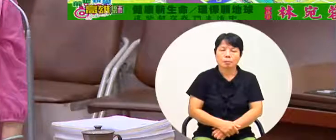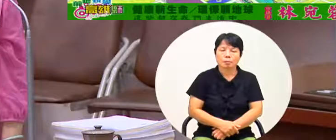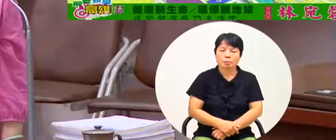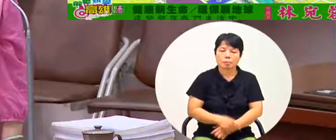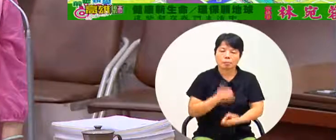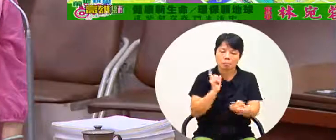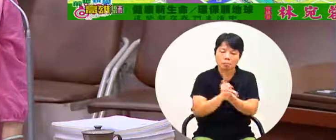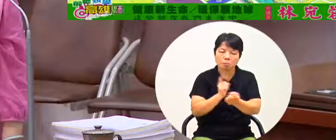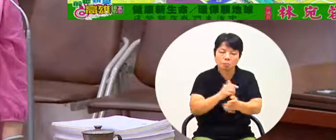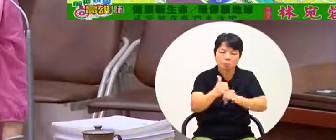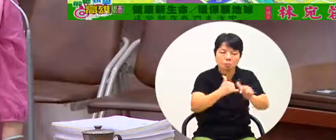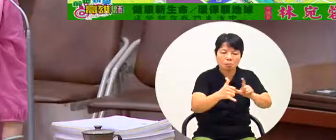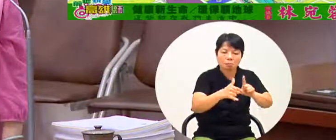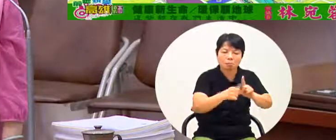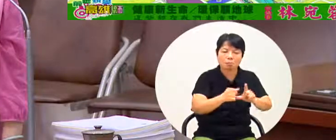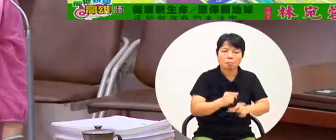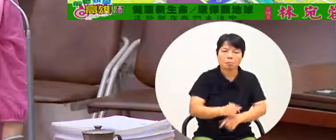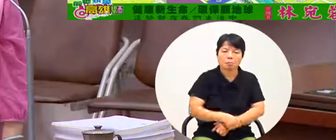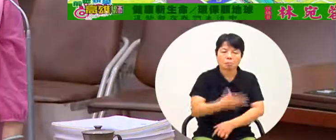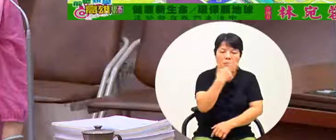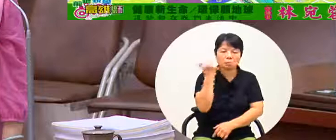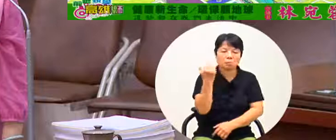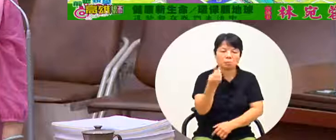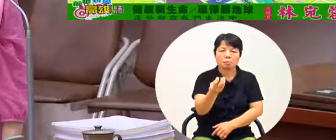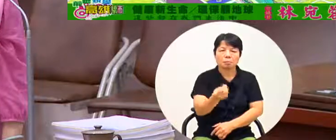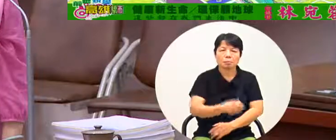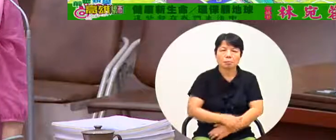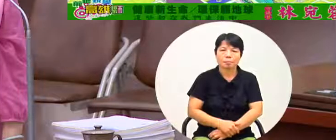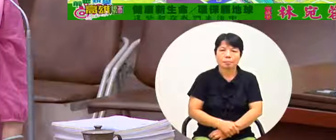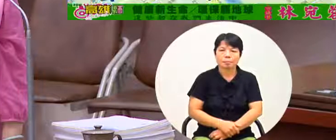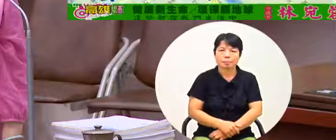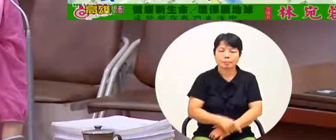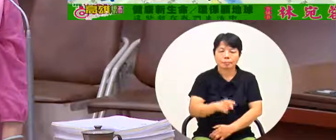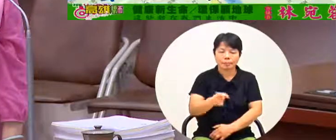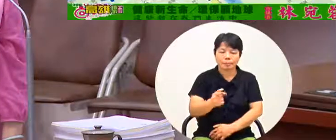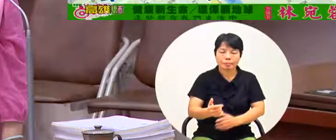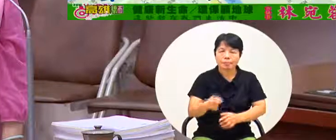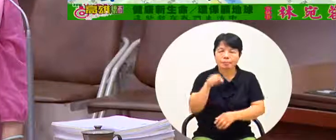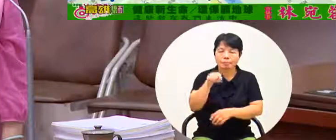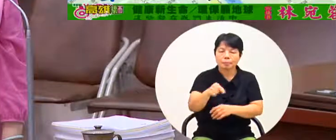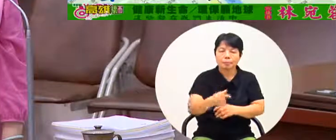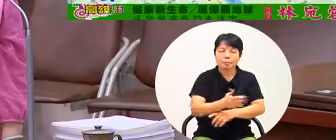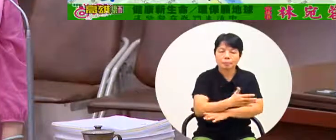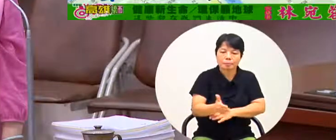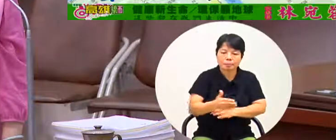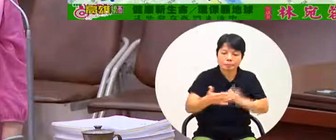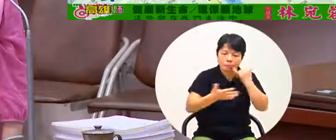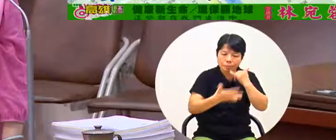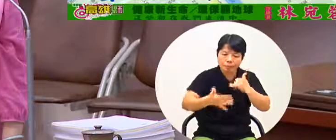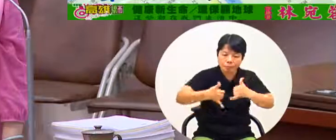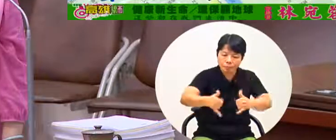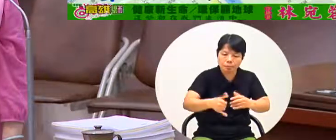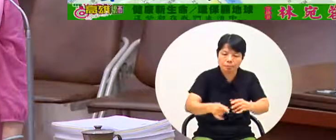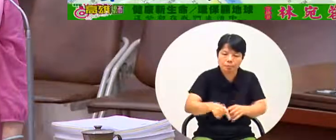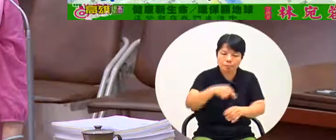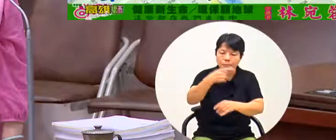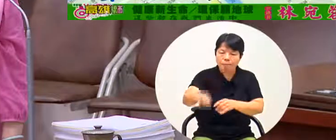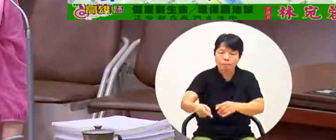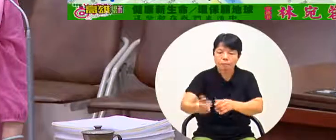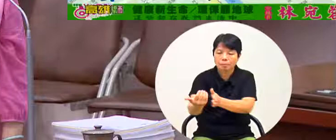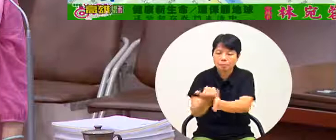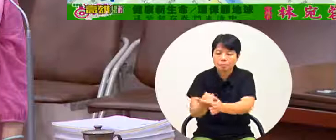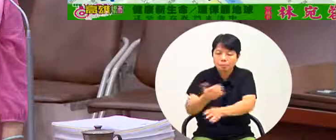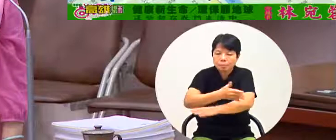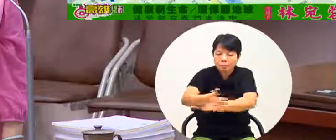较不方便了哈。这里是镇海路，这个是前镇河啊，前镇河。那